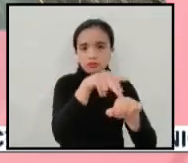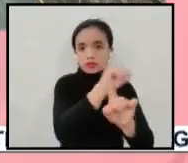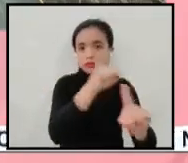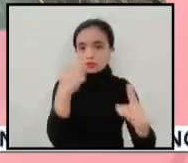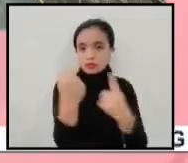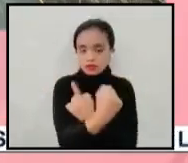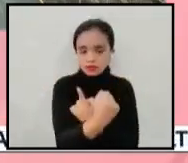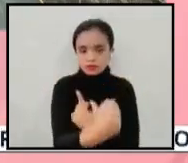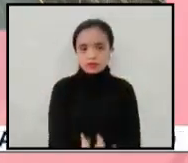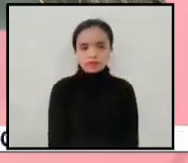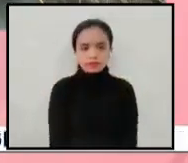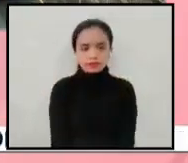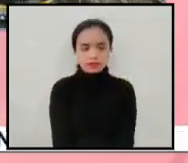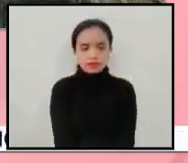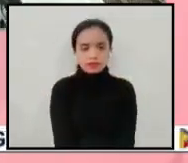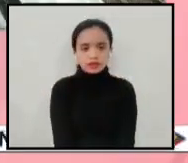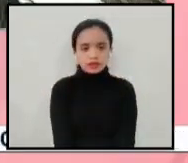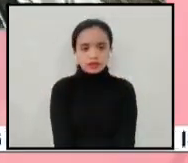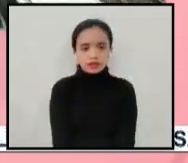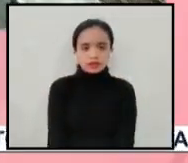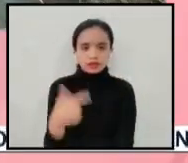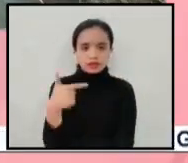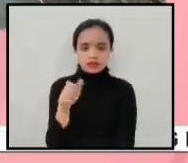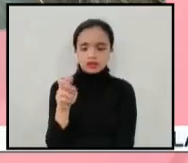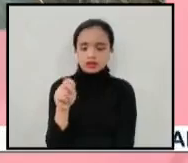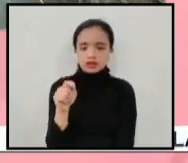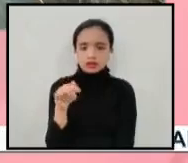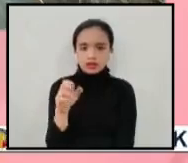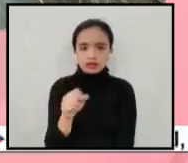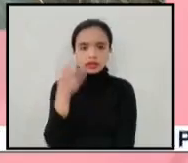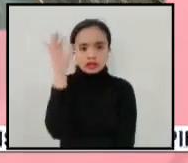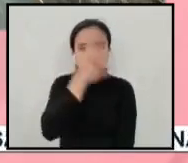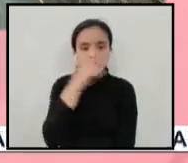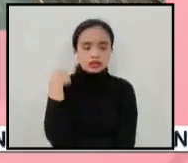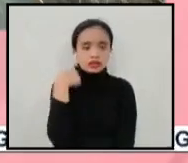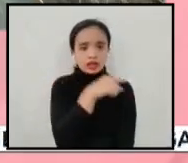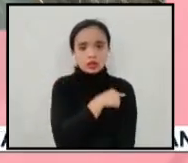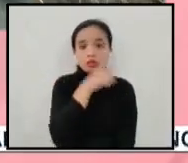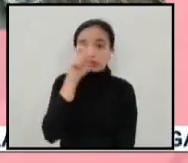To the genetics of the Filipino, we must be very aware of the